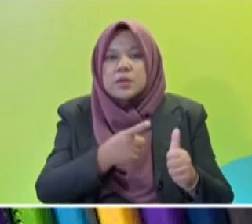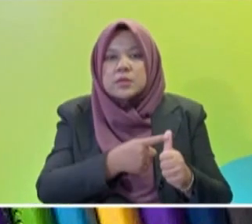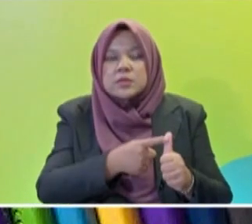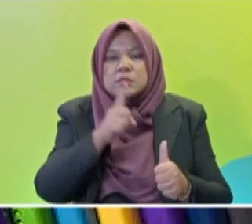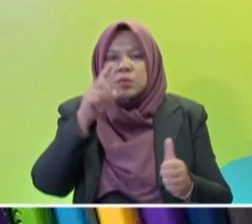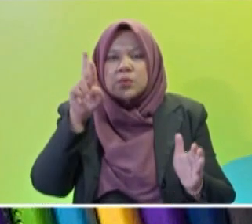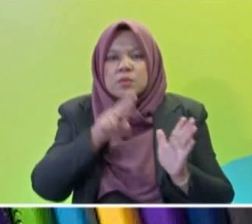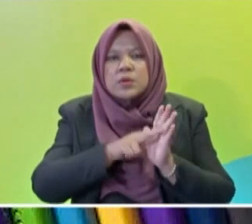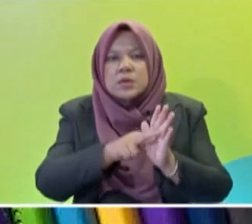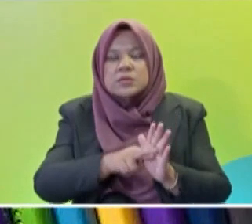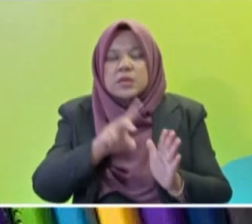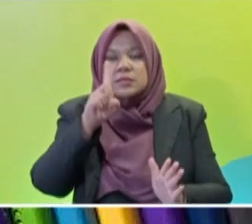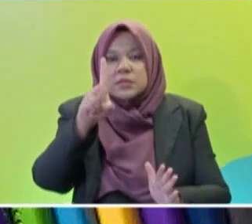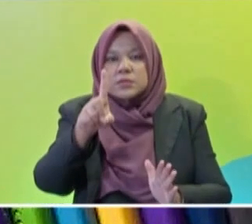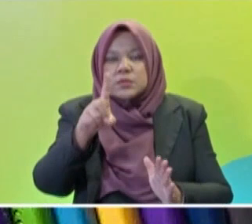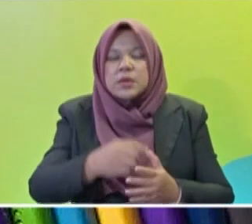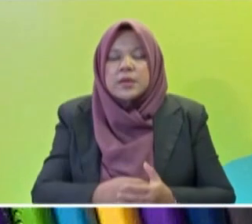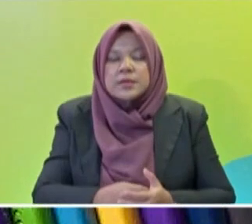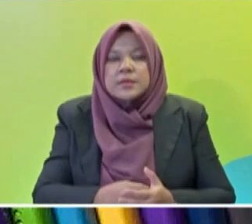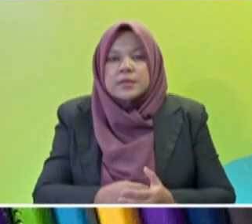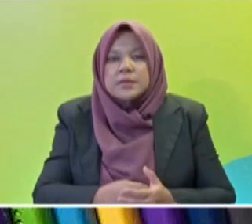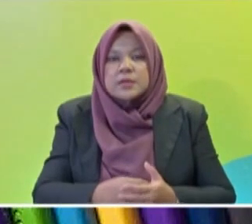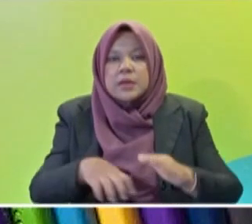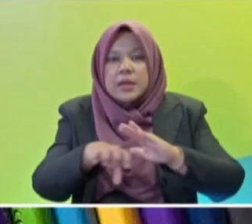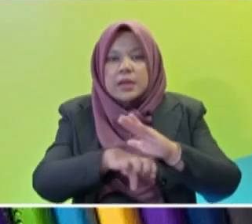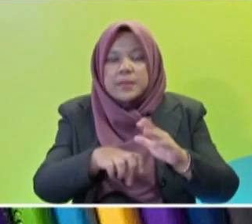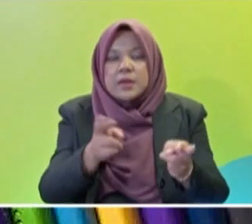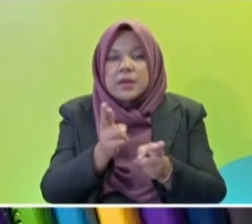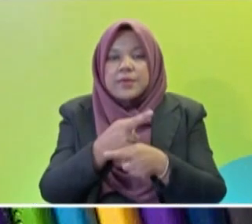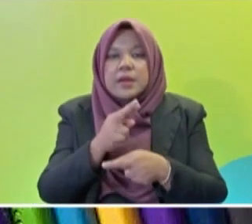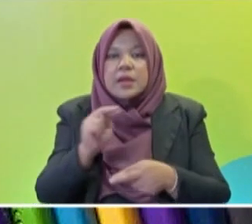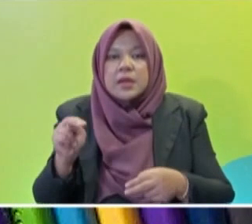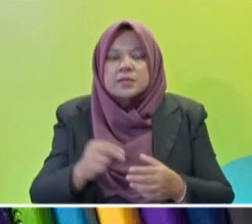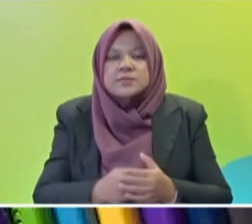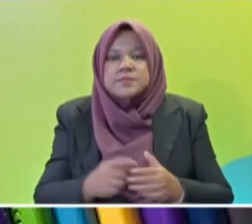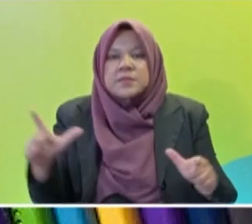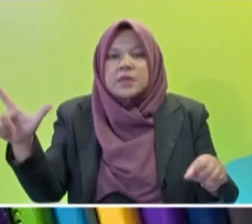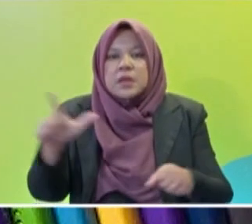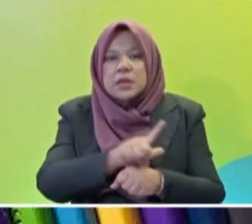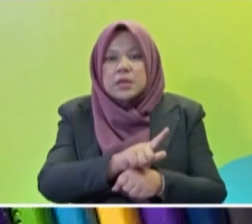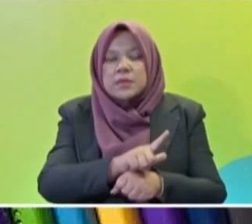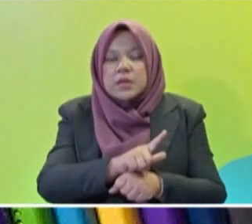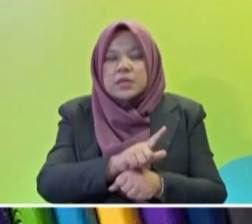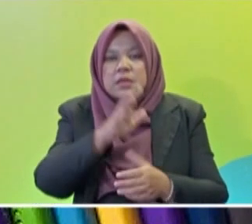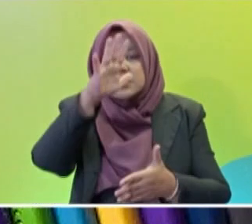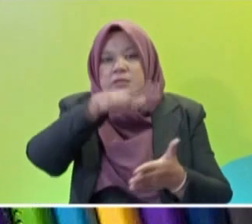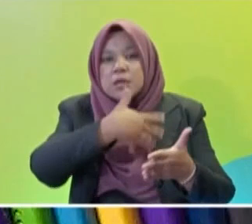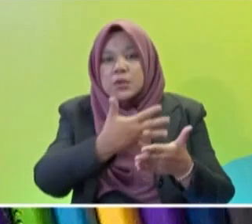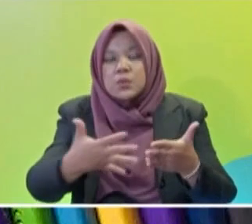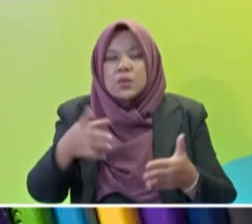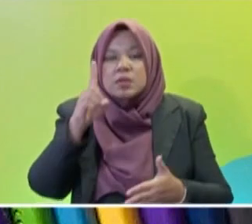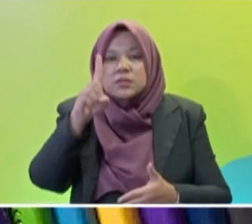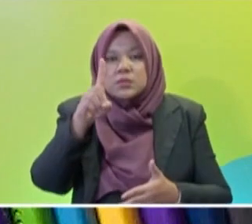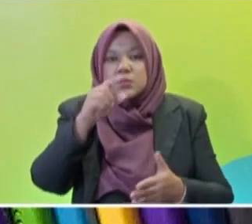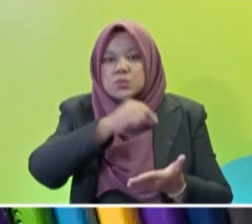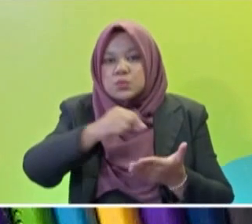menunjukkan image berlabel yang mengaplikasikan Element rekaan lengkapkan jadwal 1 dengan menulis